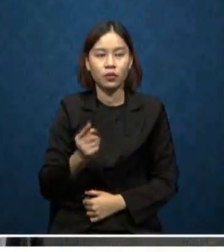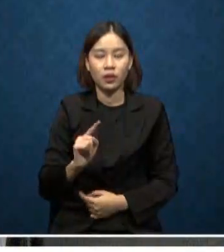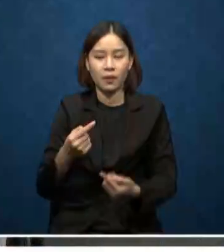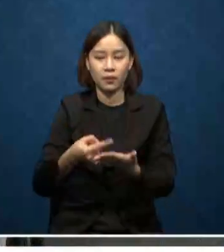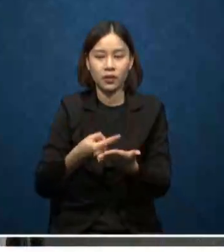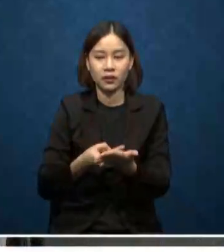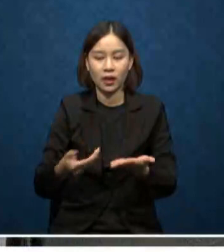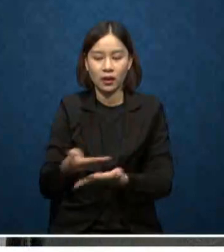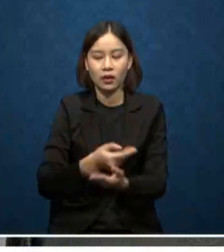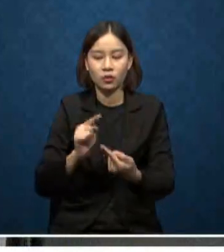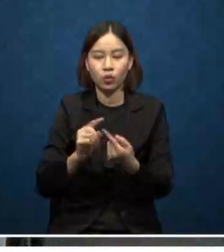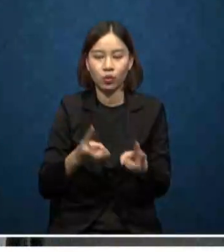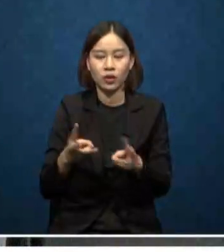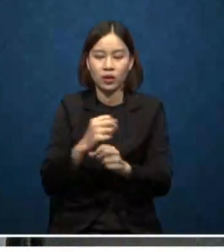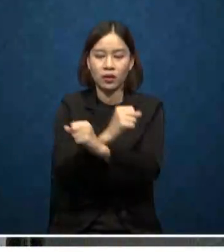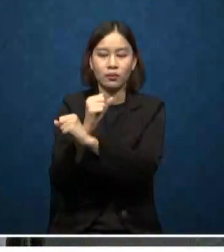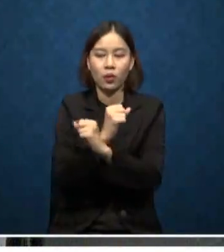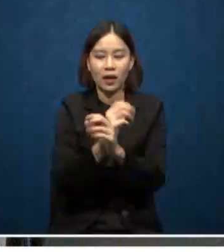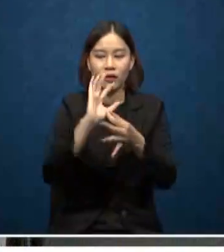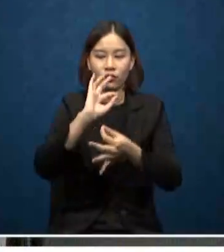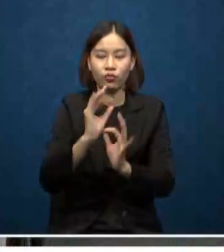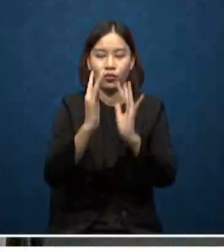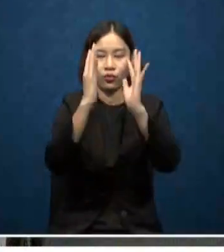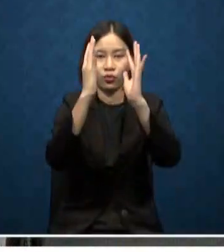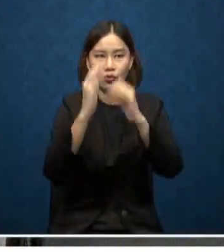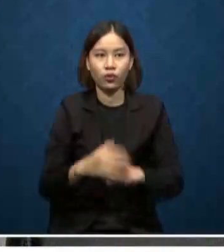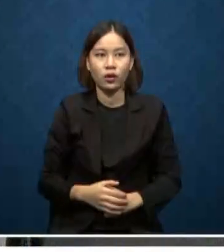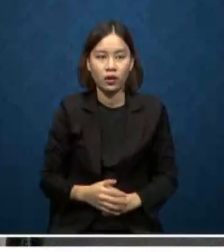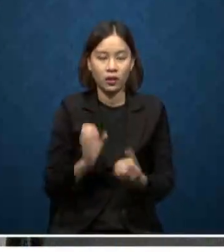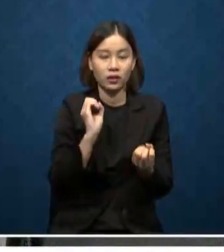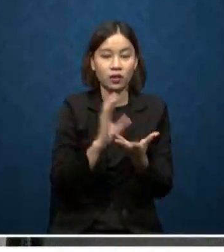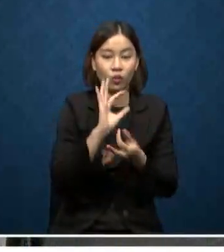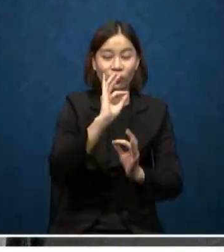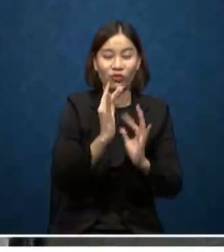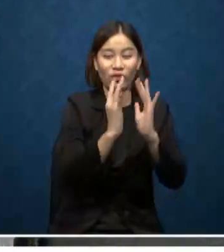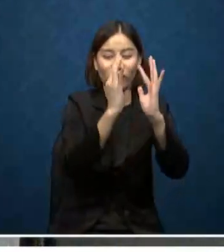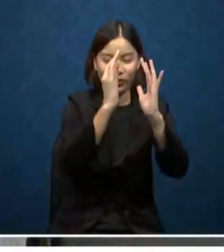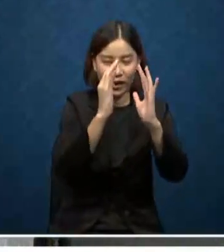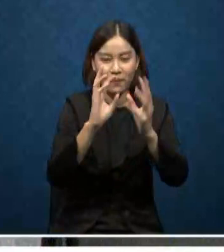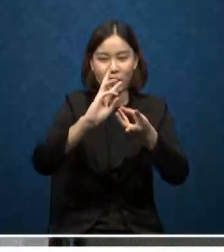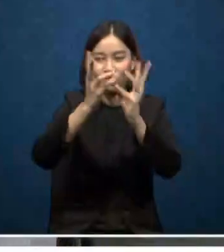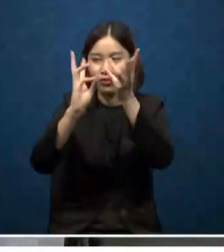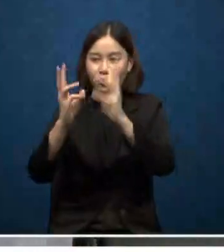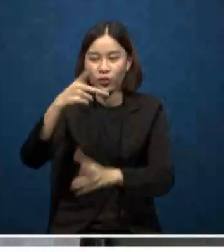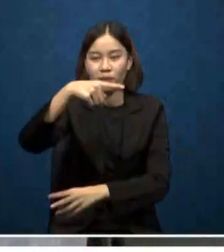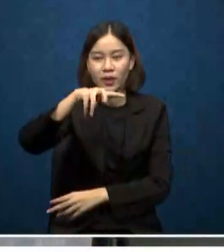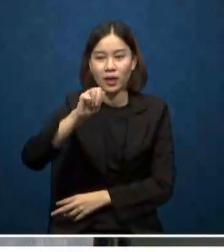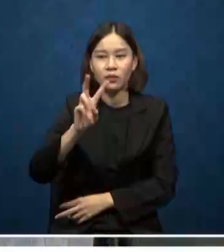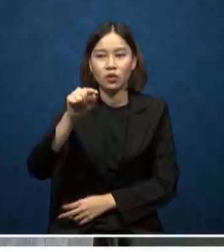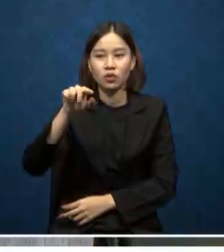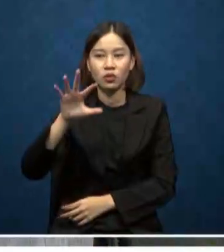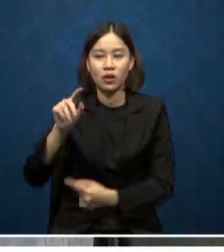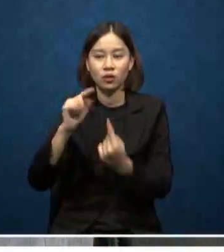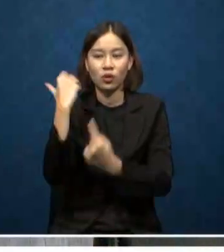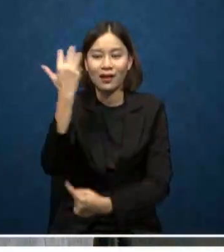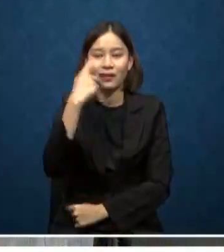าหารือเรื่องแนวทางการป้องกันการเผาในที่โล่งการเกิดไฟป่าและฝุ่นพิษ PM2.5 ในสภาวะเอล